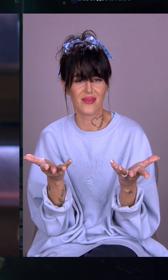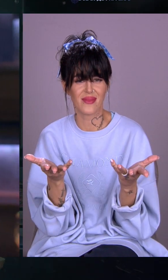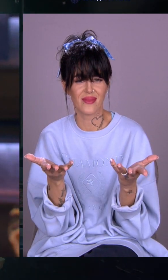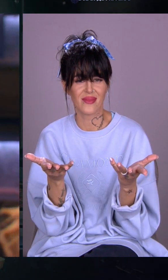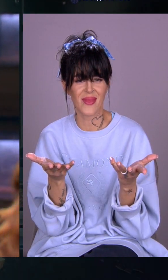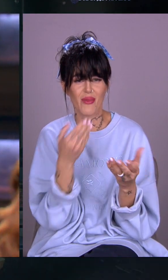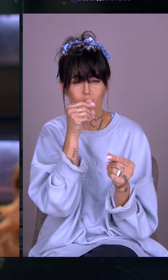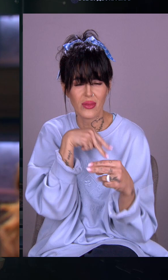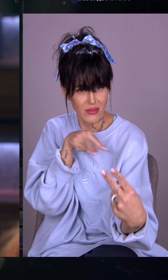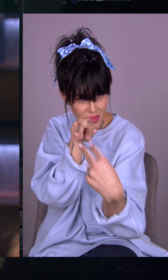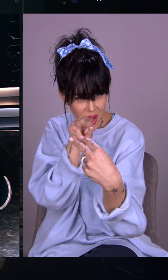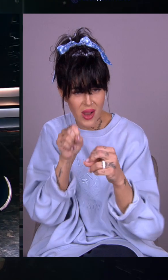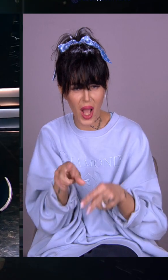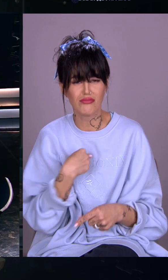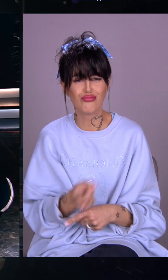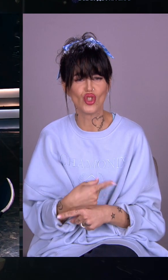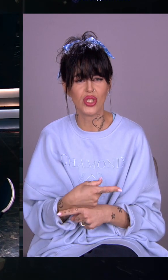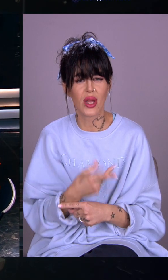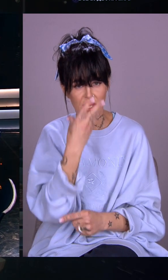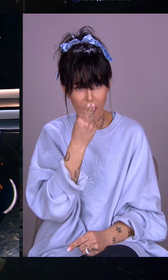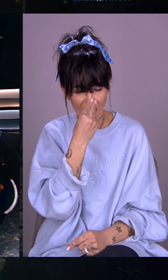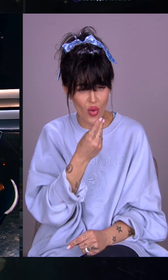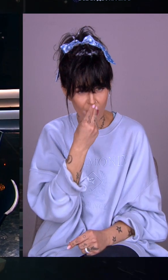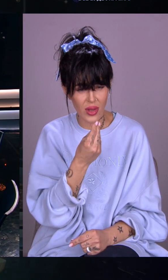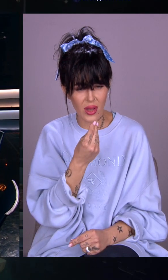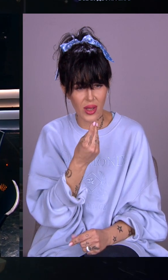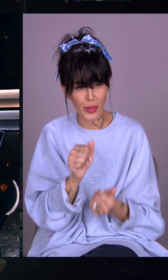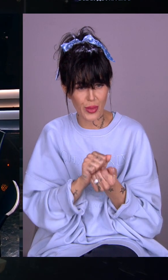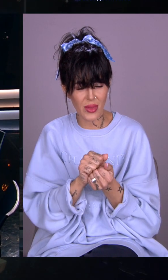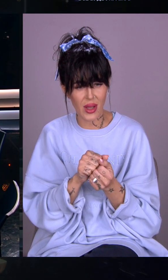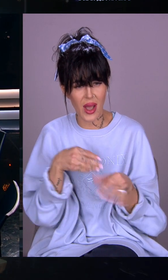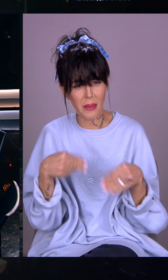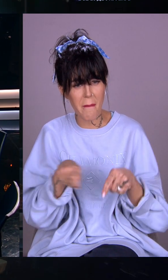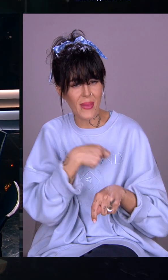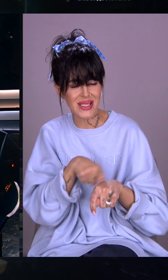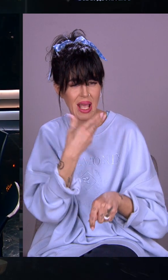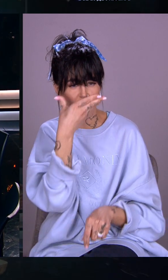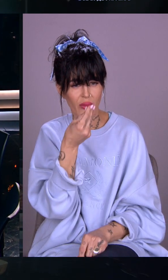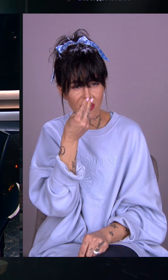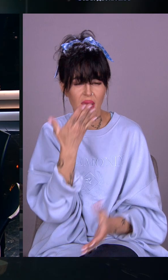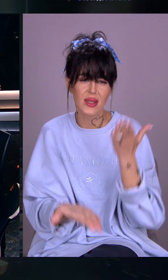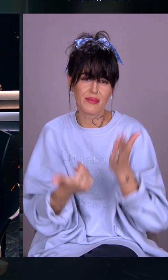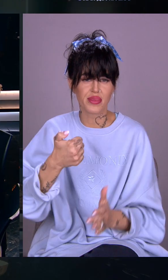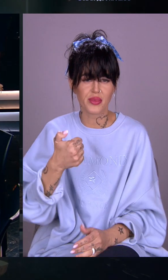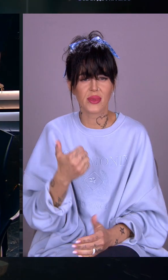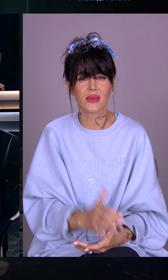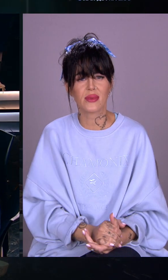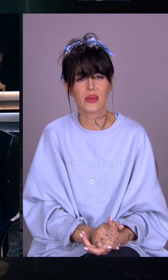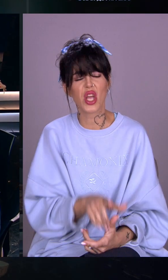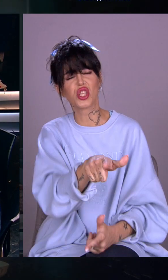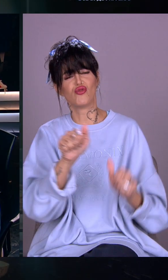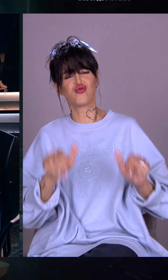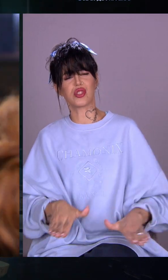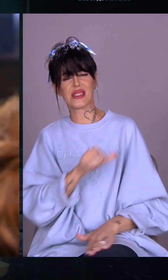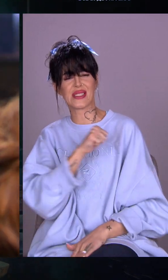тебе дивлюся зараз. Носовичок. Носовичок. Це тож носовичок чи запальничка? А ти рішай, ти вже взрослий.